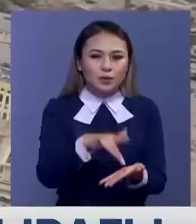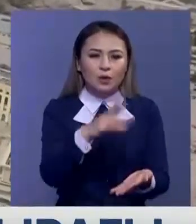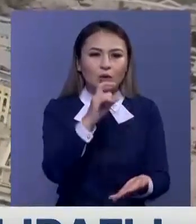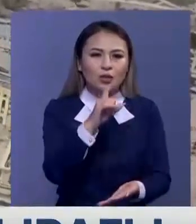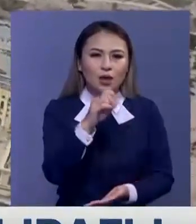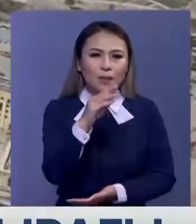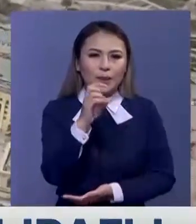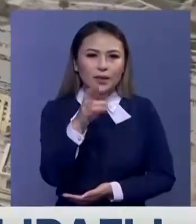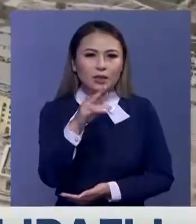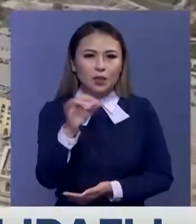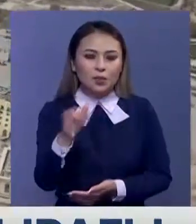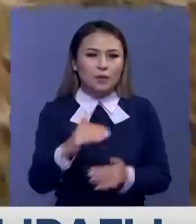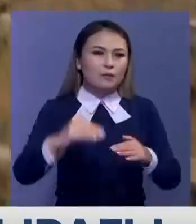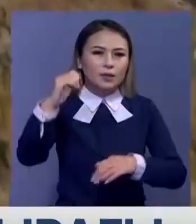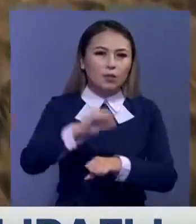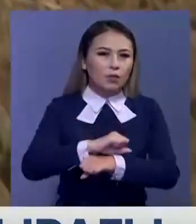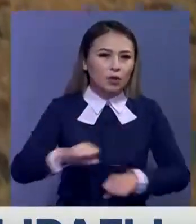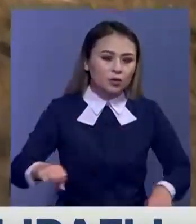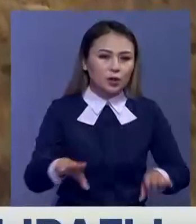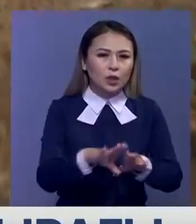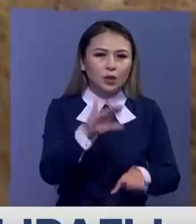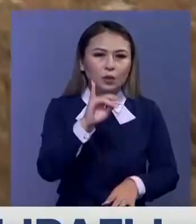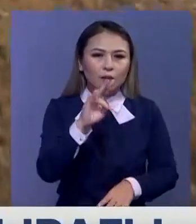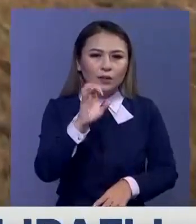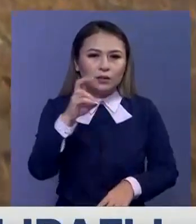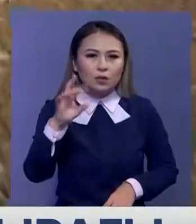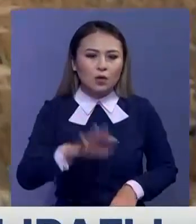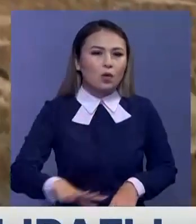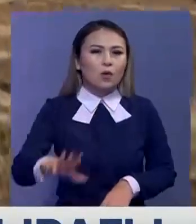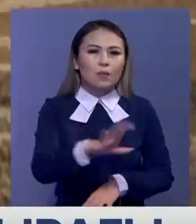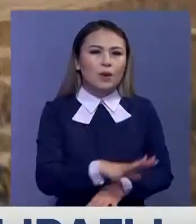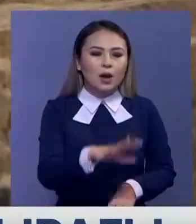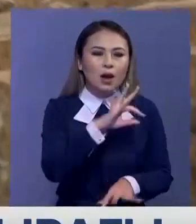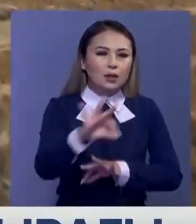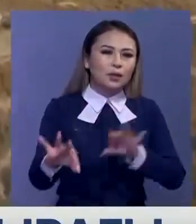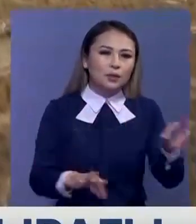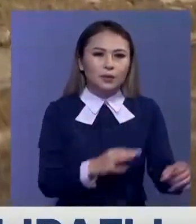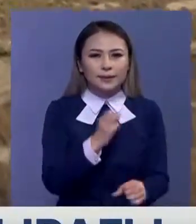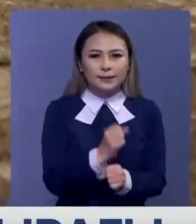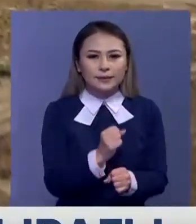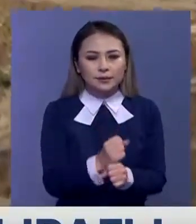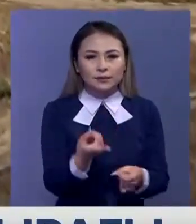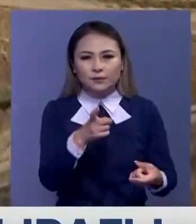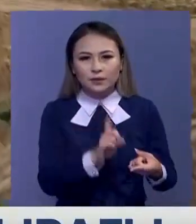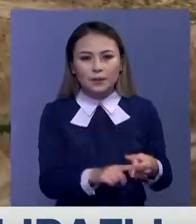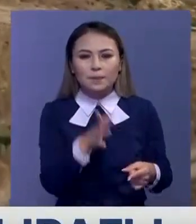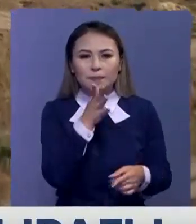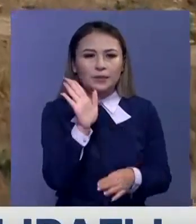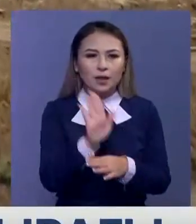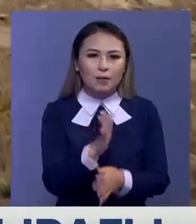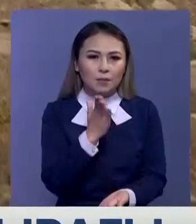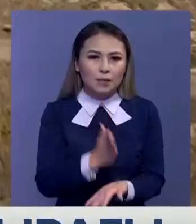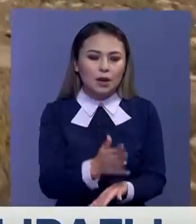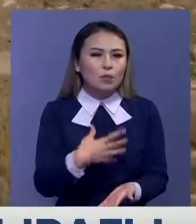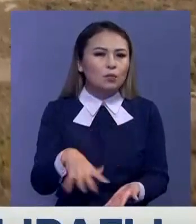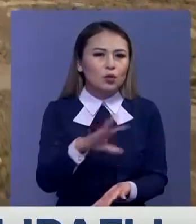Ясауи кесенесінен биік болмауға тиіс. ЮНЕСКО-ның бұдан бөлек нысанның аумағына, архитектуралық кескініне қатысты бірнеше талабы бар.